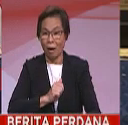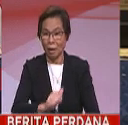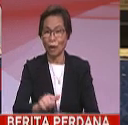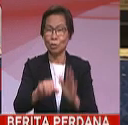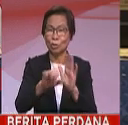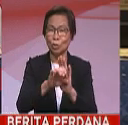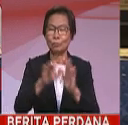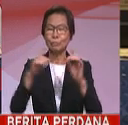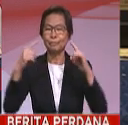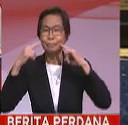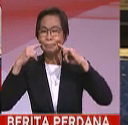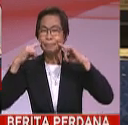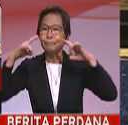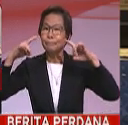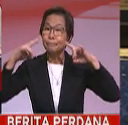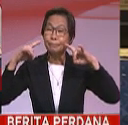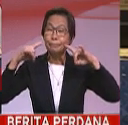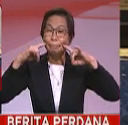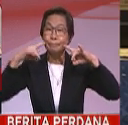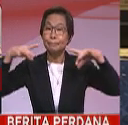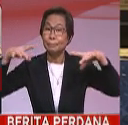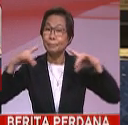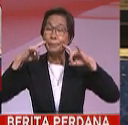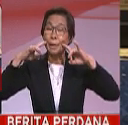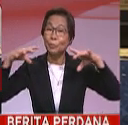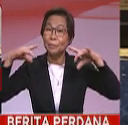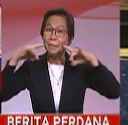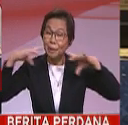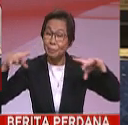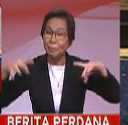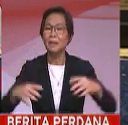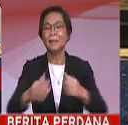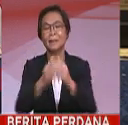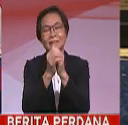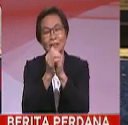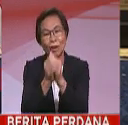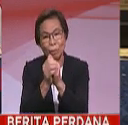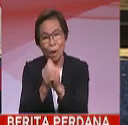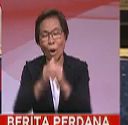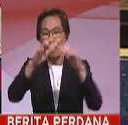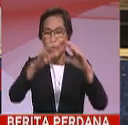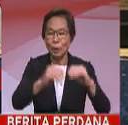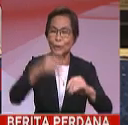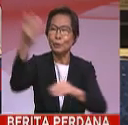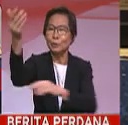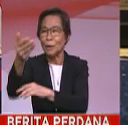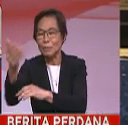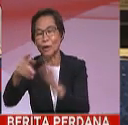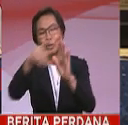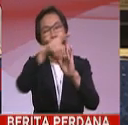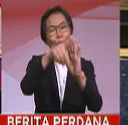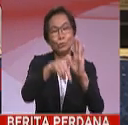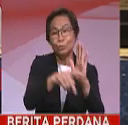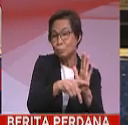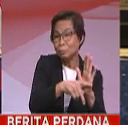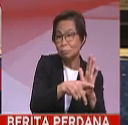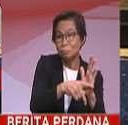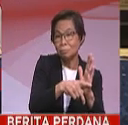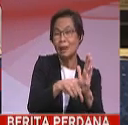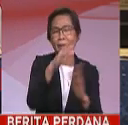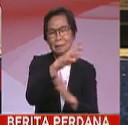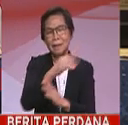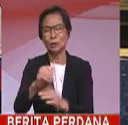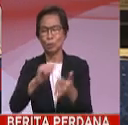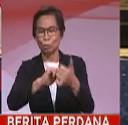termasuk Taipusam, Tahun Baru Cina, mesyuarat, seminar, kursus